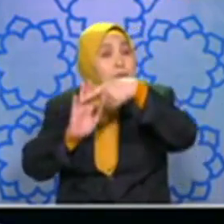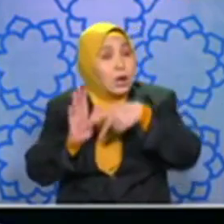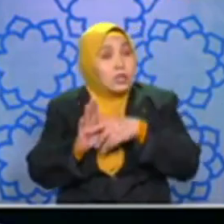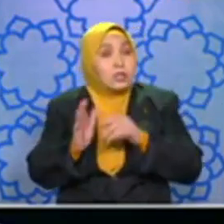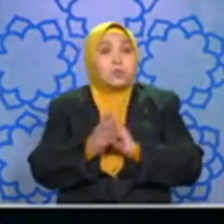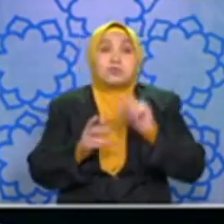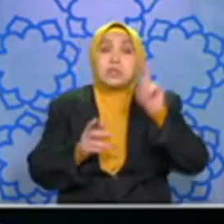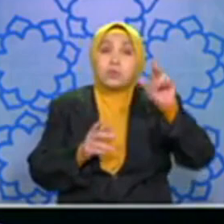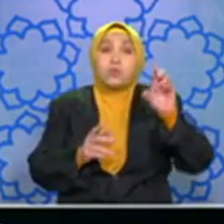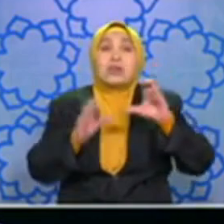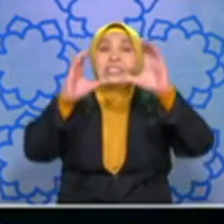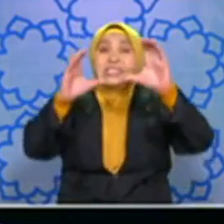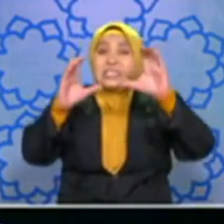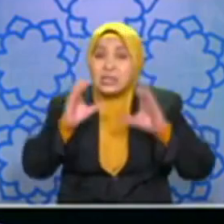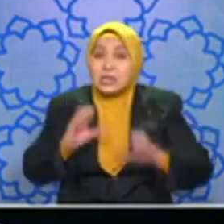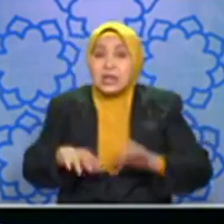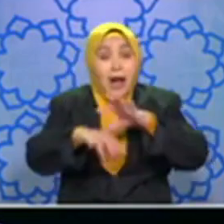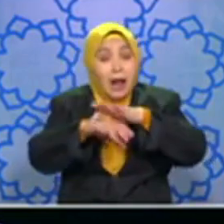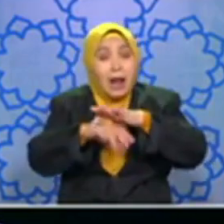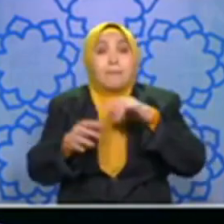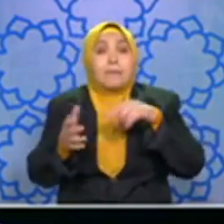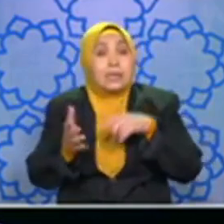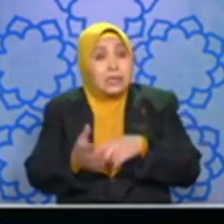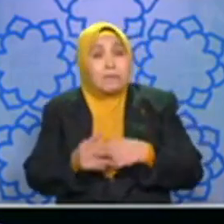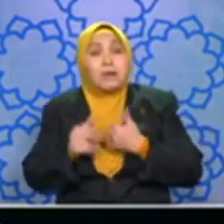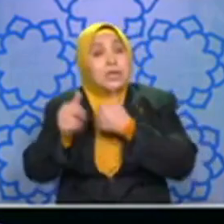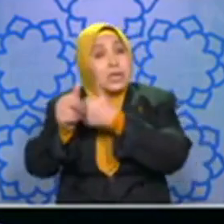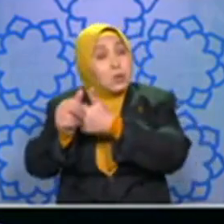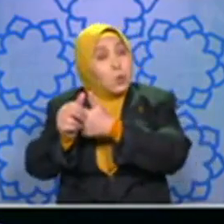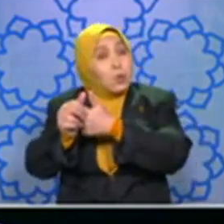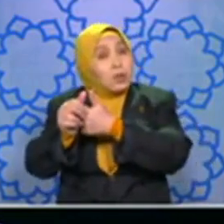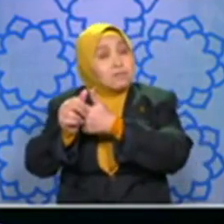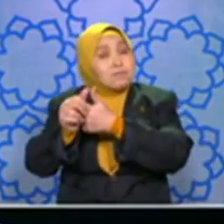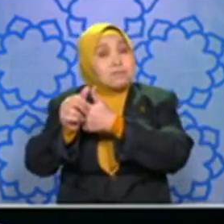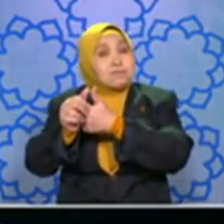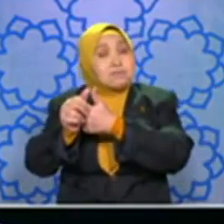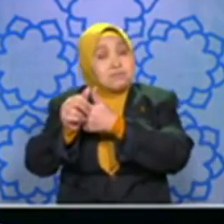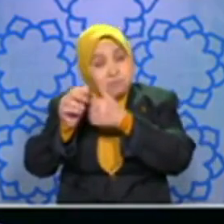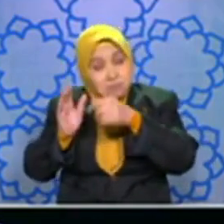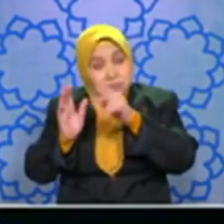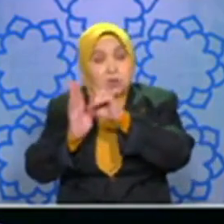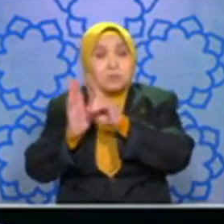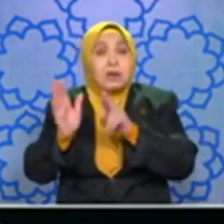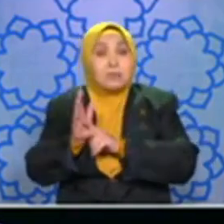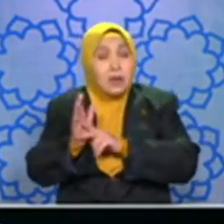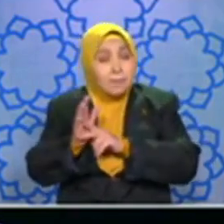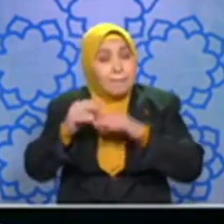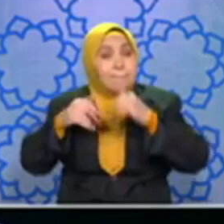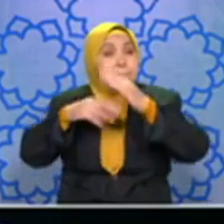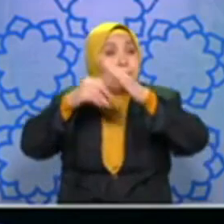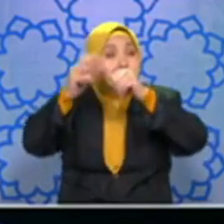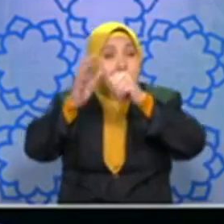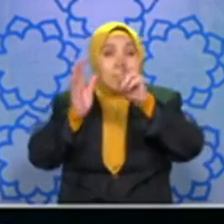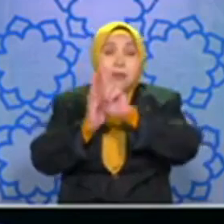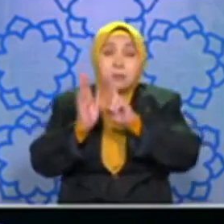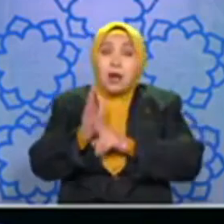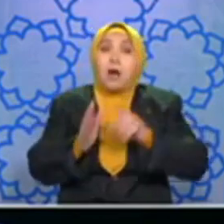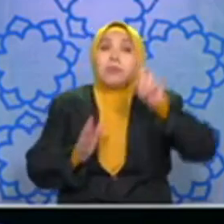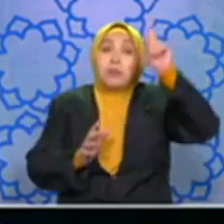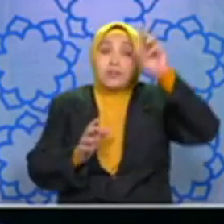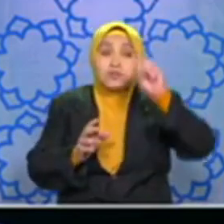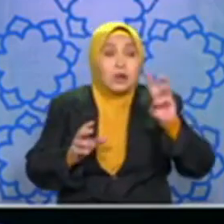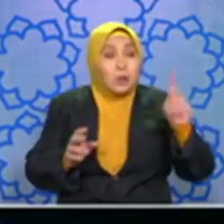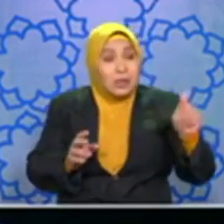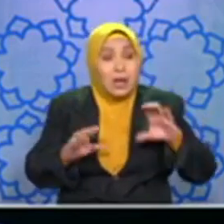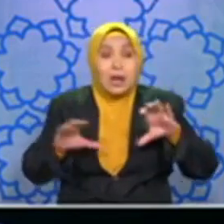ciri bahawa alam ini mengikut peraturan, mensucikan kepada pembina peraturan, iaitu Allah Subhanahu